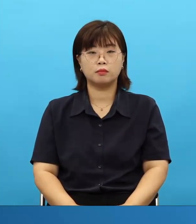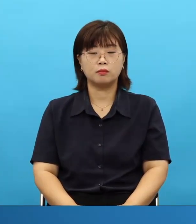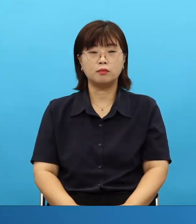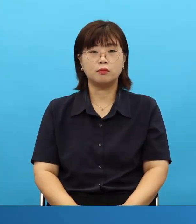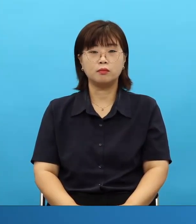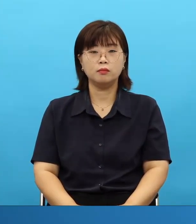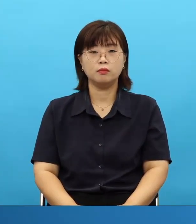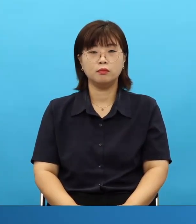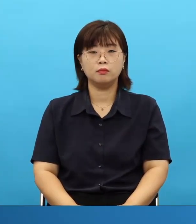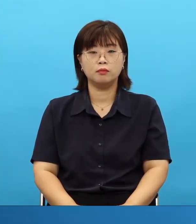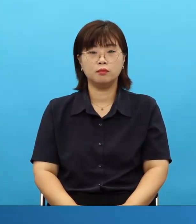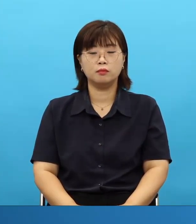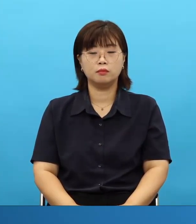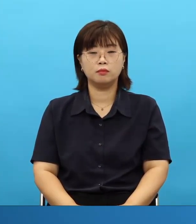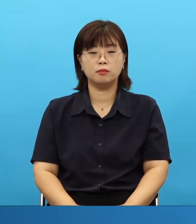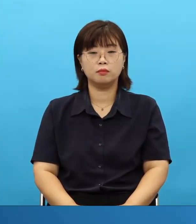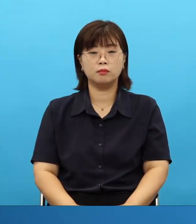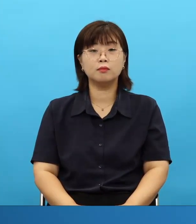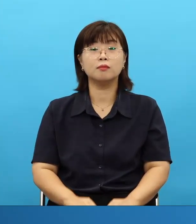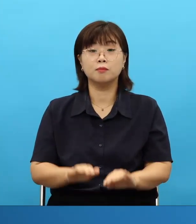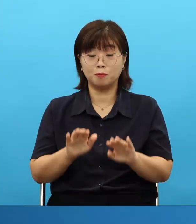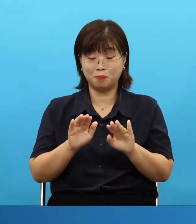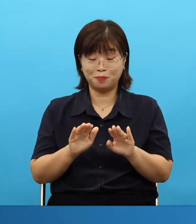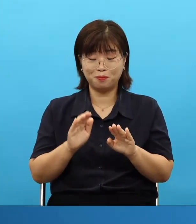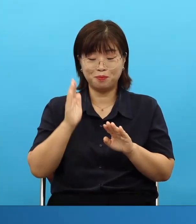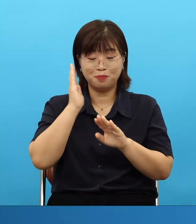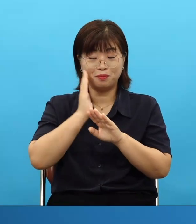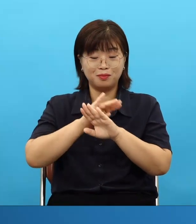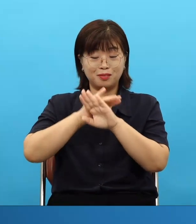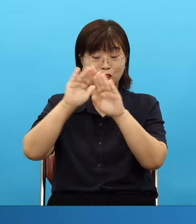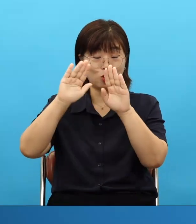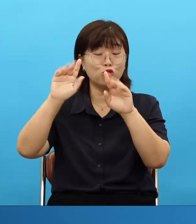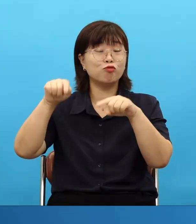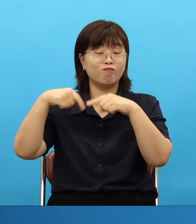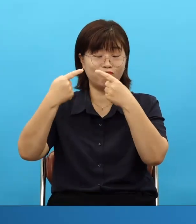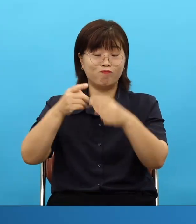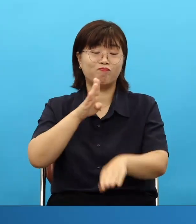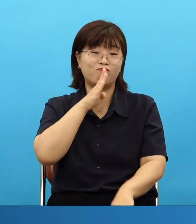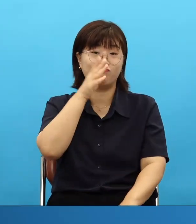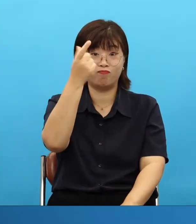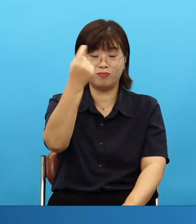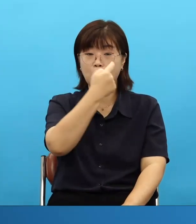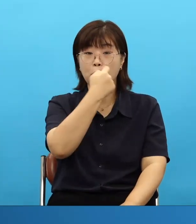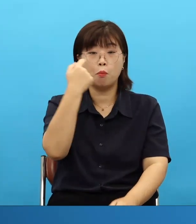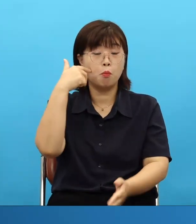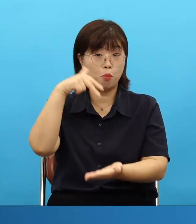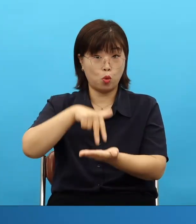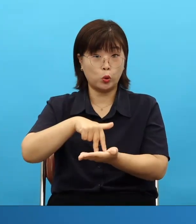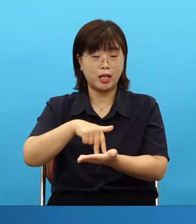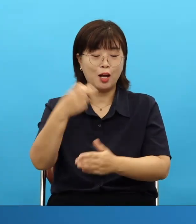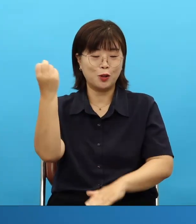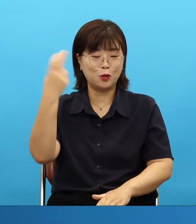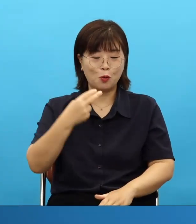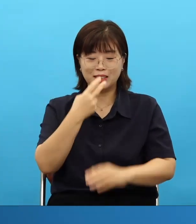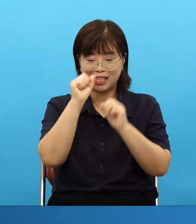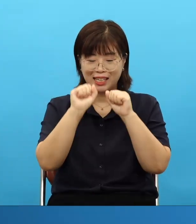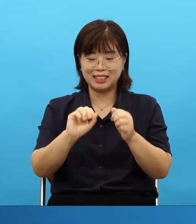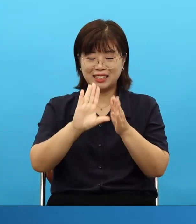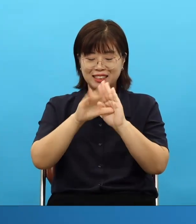to the throne 이 at a later 축복을 time. 누리고 있다가 가게 되는 겁니다. We will enjoy this blessing as we live our lives upon this earth, and then we'll 예배는 head